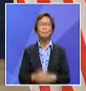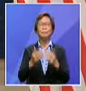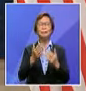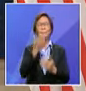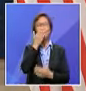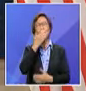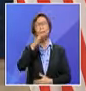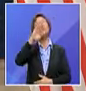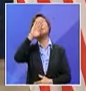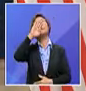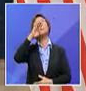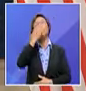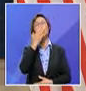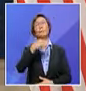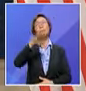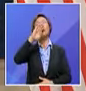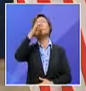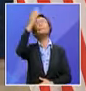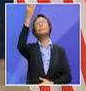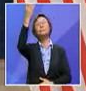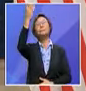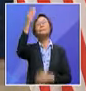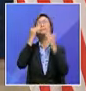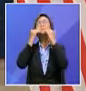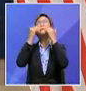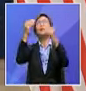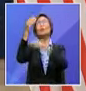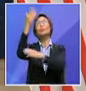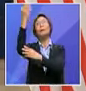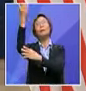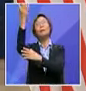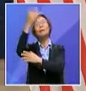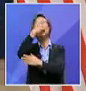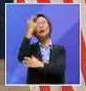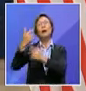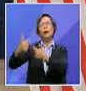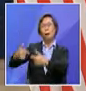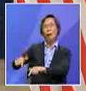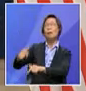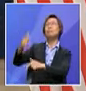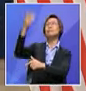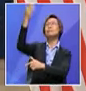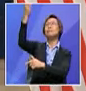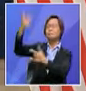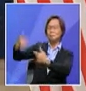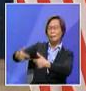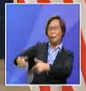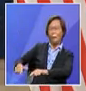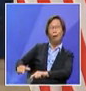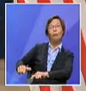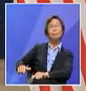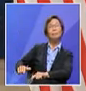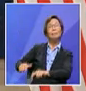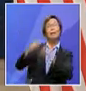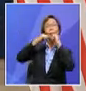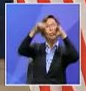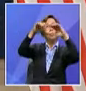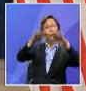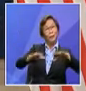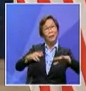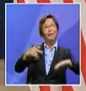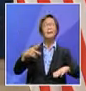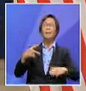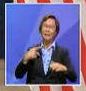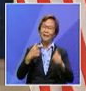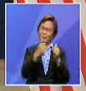Alhamdulillah, syukur kepada Allah Subhanahu Wa Taala kerana dengan izin dan limpah kurnia-Nya kita dapat